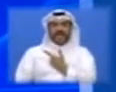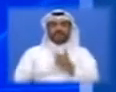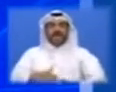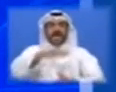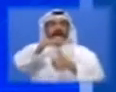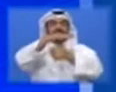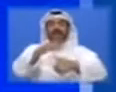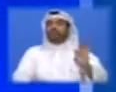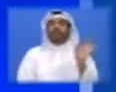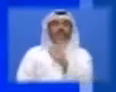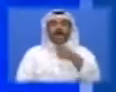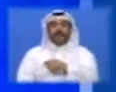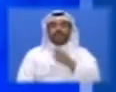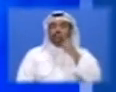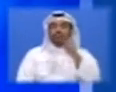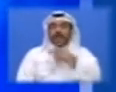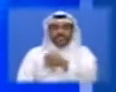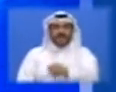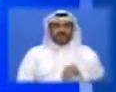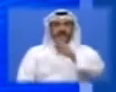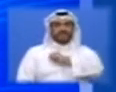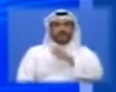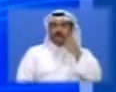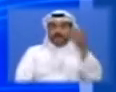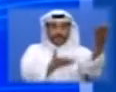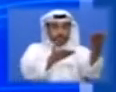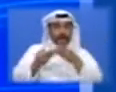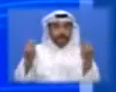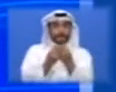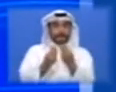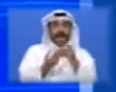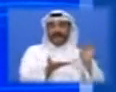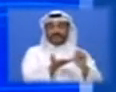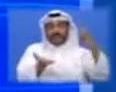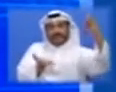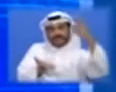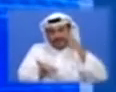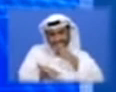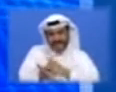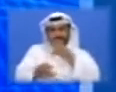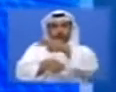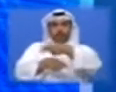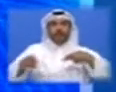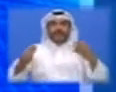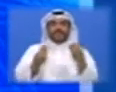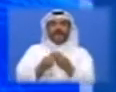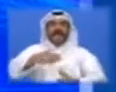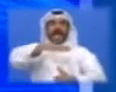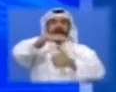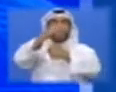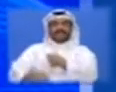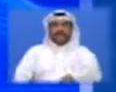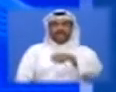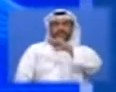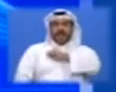العاهل الاسباني الملك خوان كارلوس والوفد المرافق له والتي تاتي في اطار حرص قيادتي البلدين الصديقين